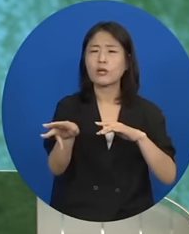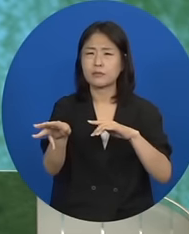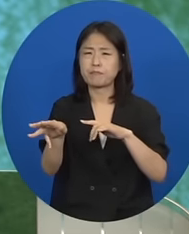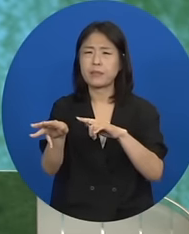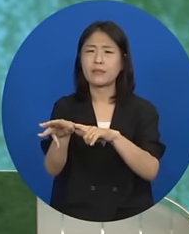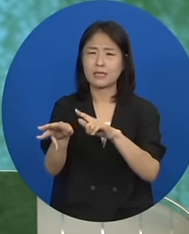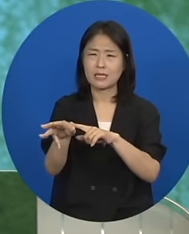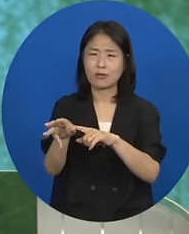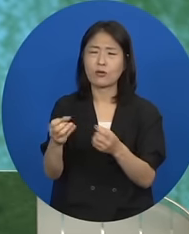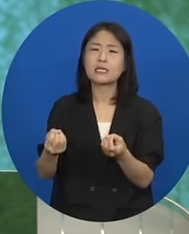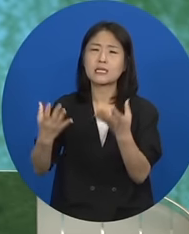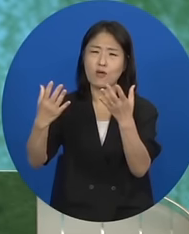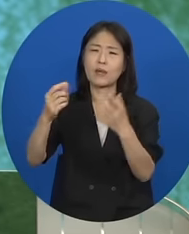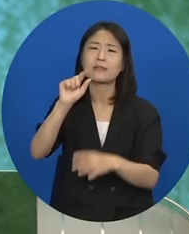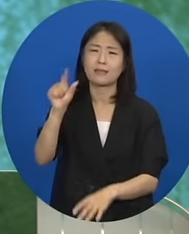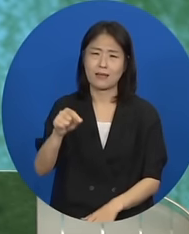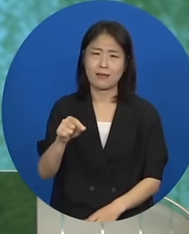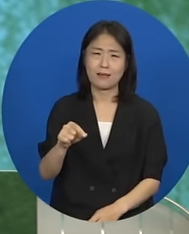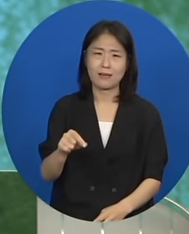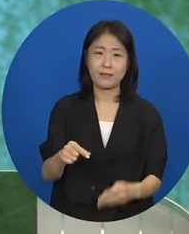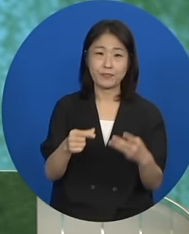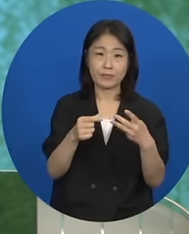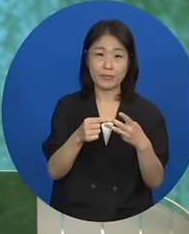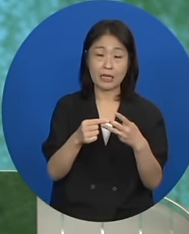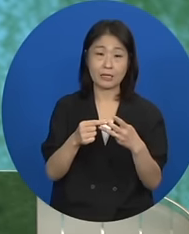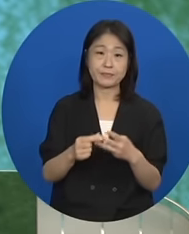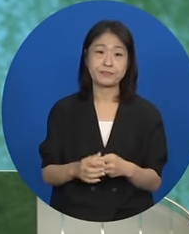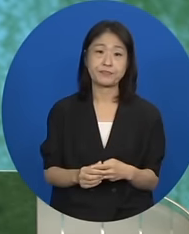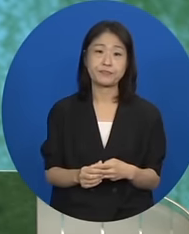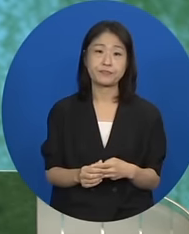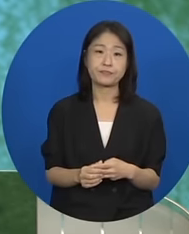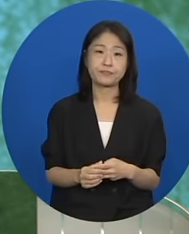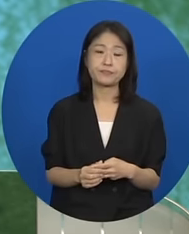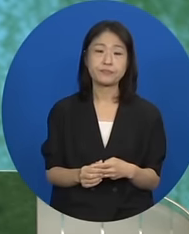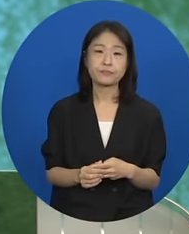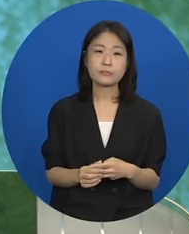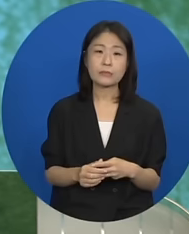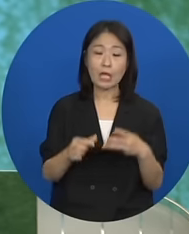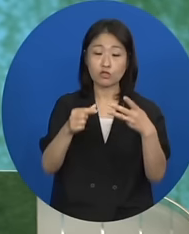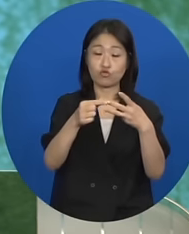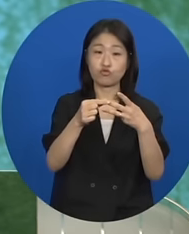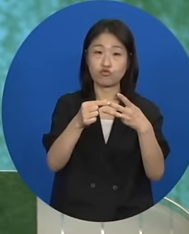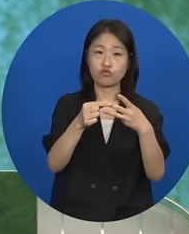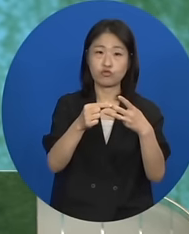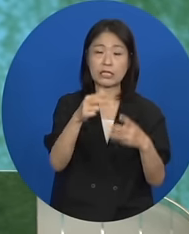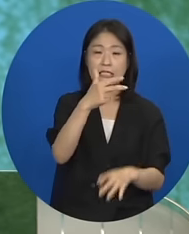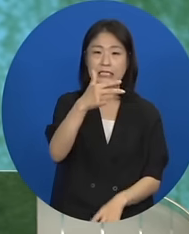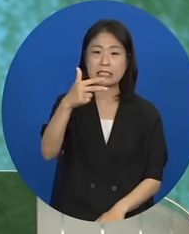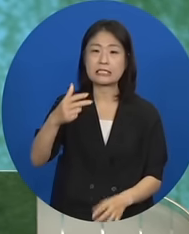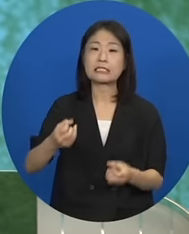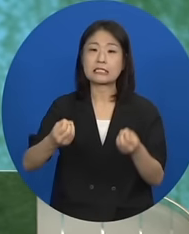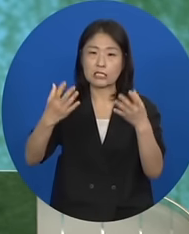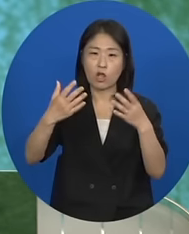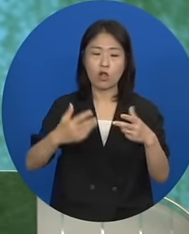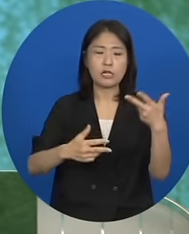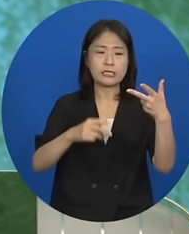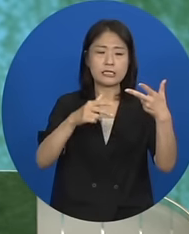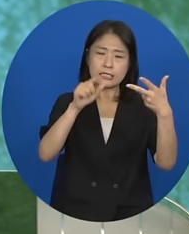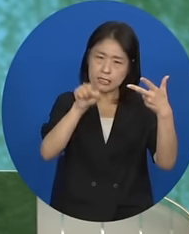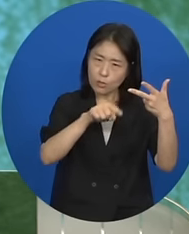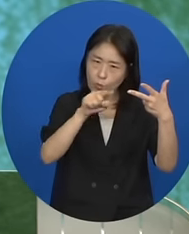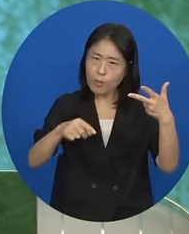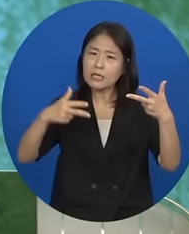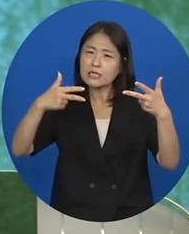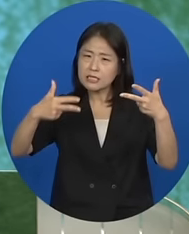49일이 지나서 출애굽 하여서 시내산이 이르렀을 때쯤에 아 77절 49일이 지났어요 77에 49